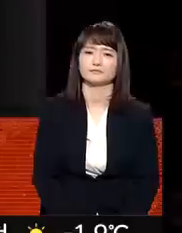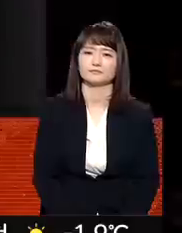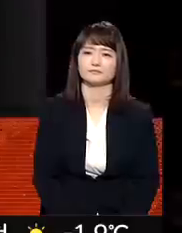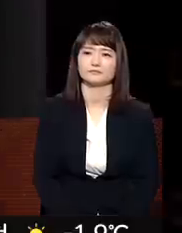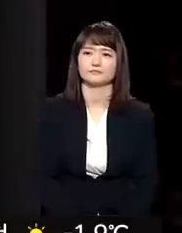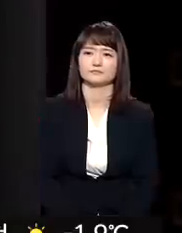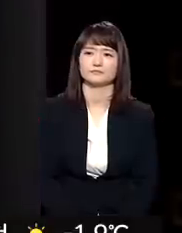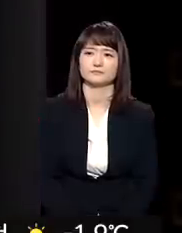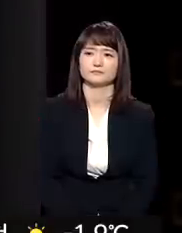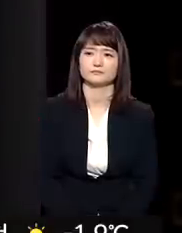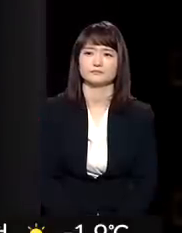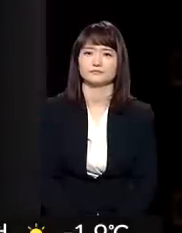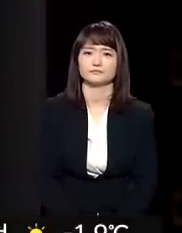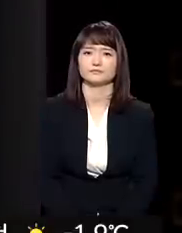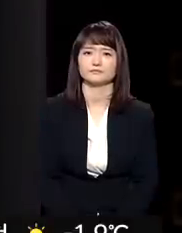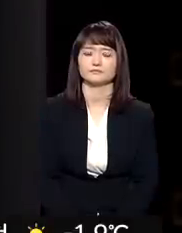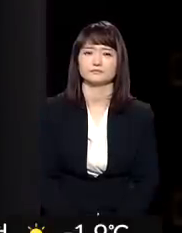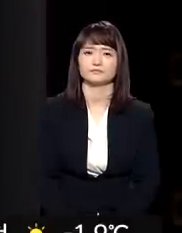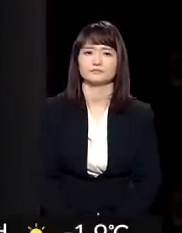저도 뭐이